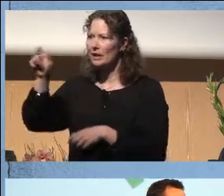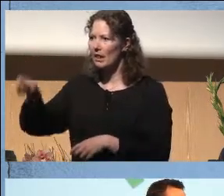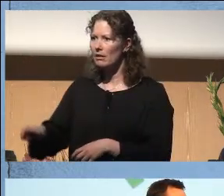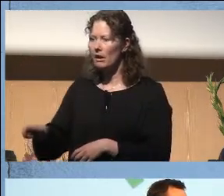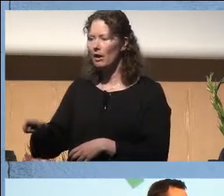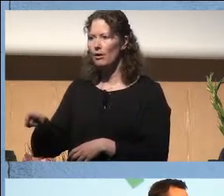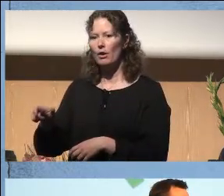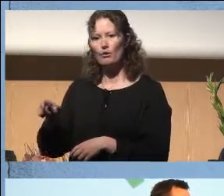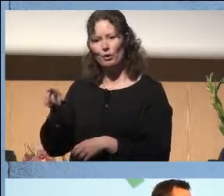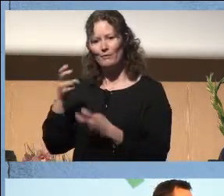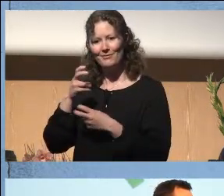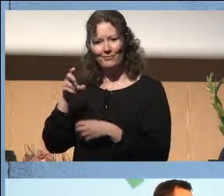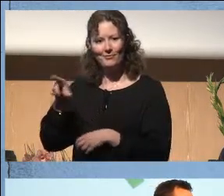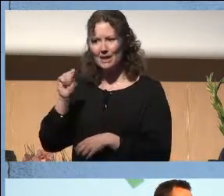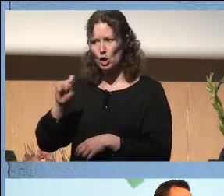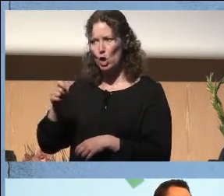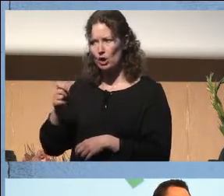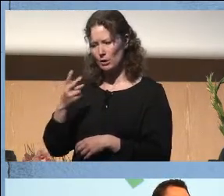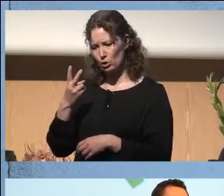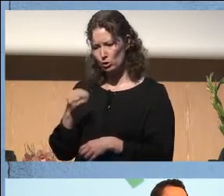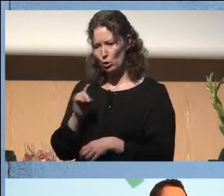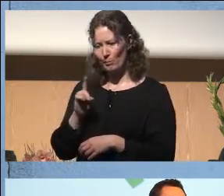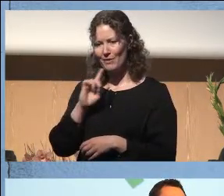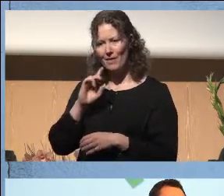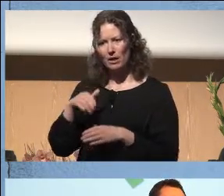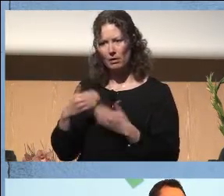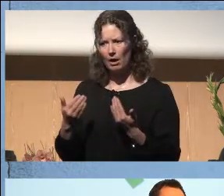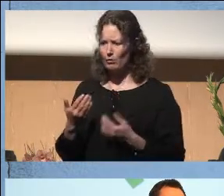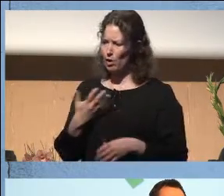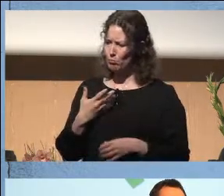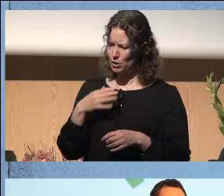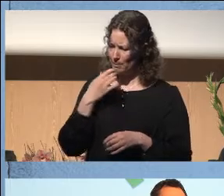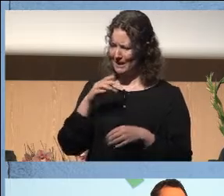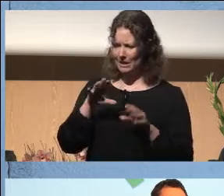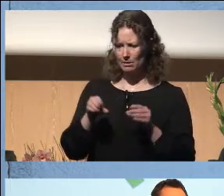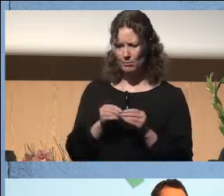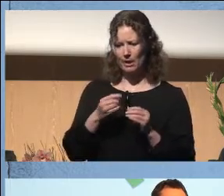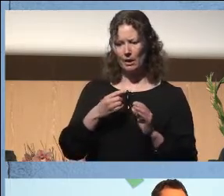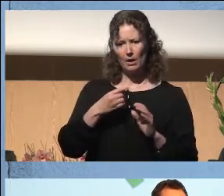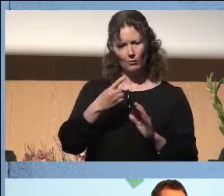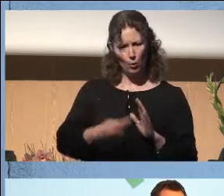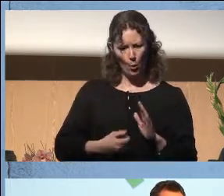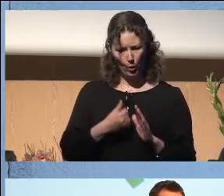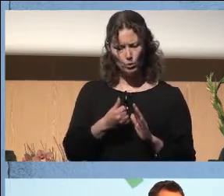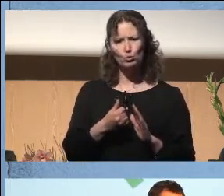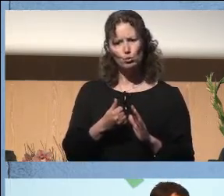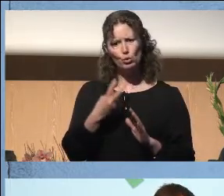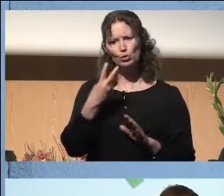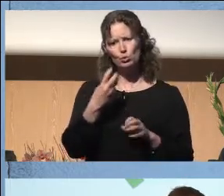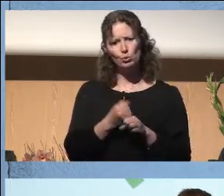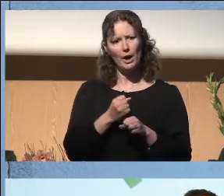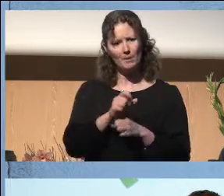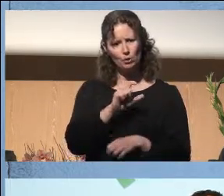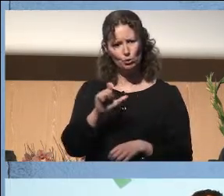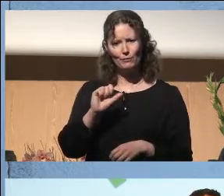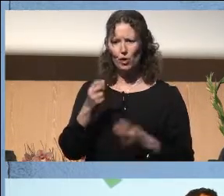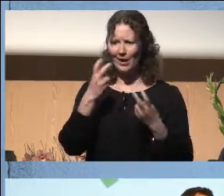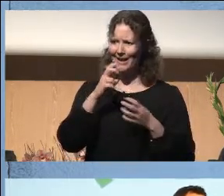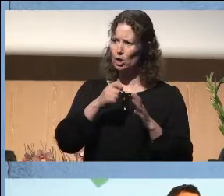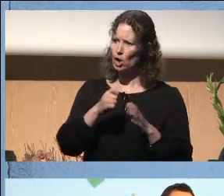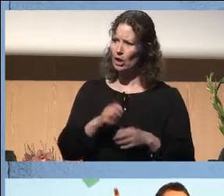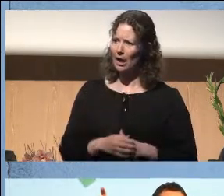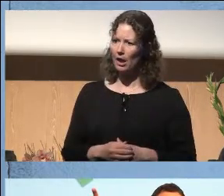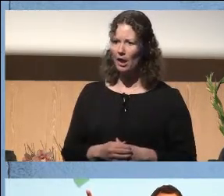på att leta efter de här nycklarna. Hur mycket är det på ett år? Det är två arbetsveckor på att leta nycklar. Så att